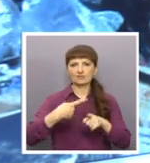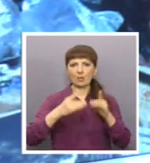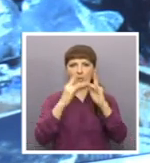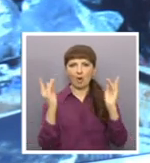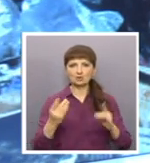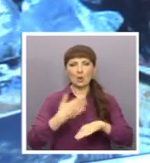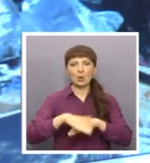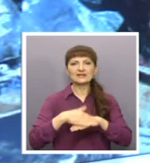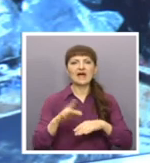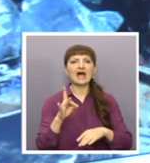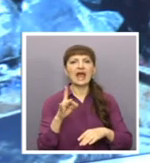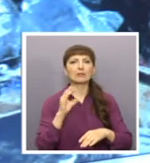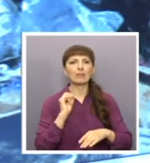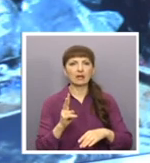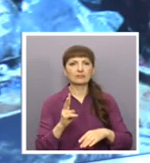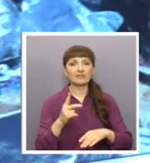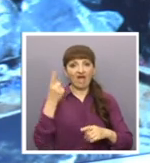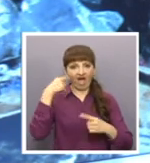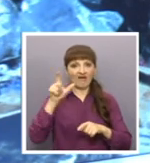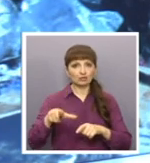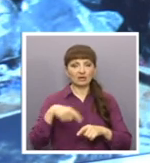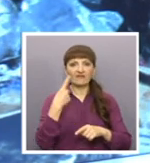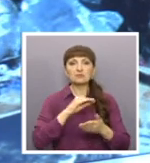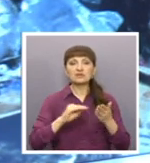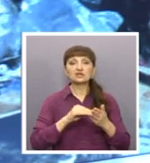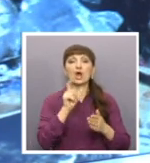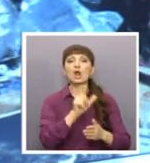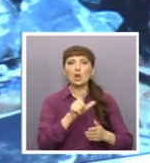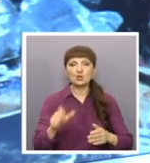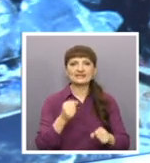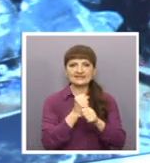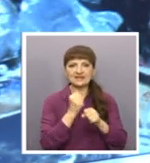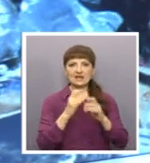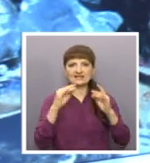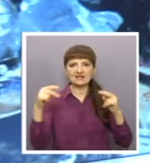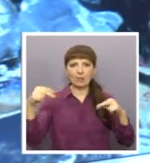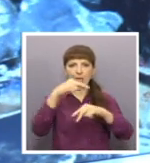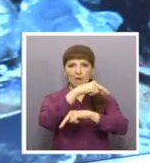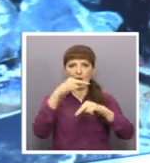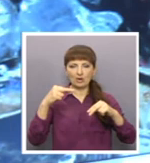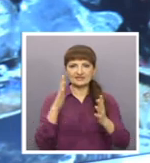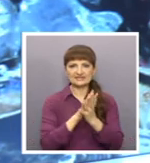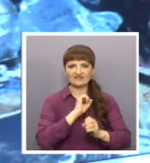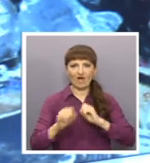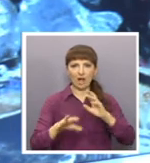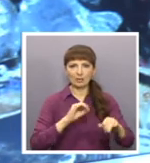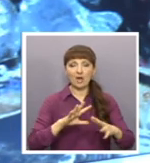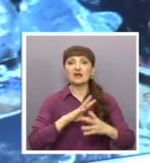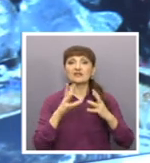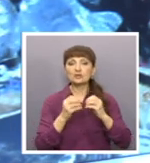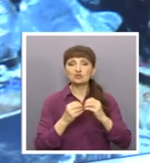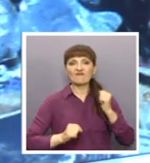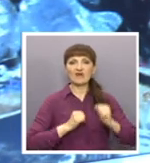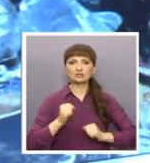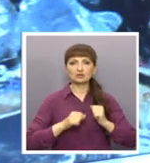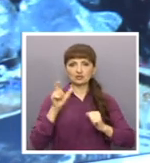по улице Раймбека. Автор публикации пишет, что именно люди сделали из перехода свалку. Правда, в заключении возмущенного